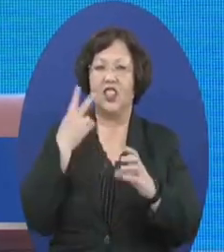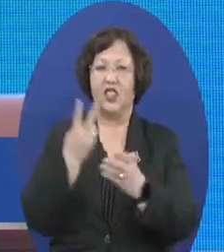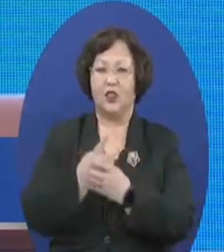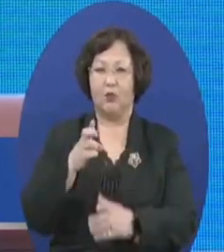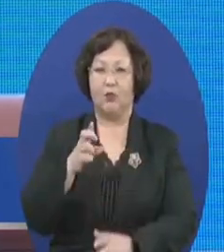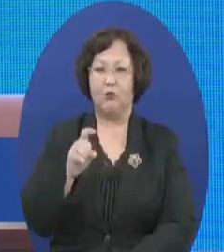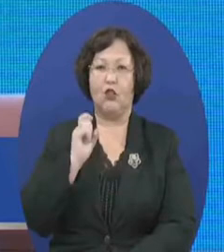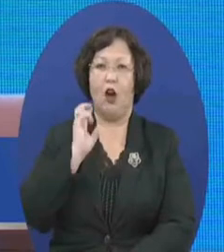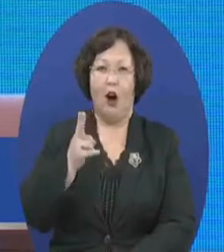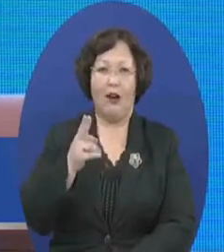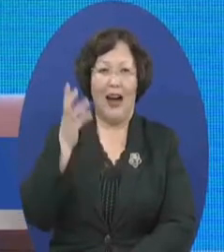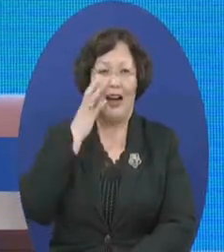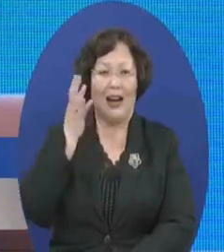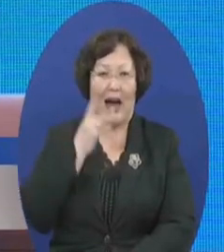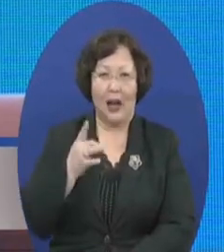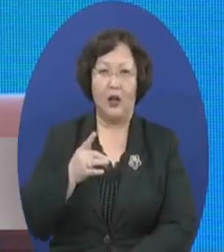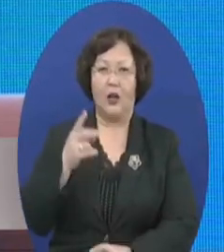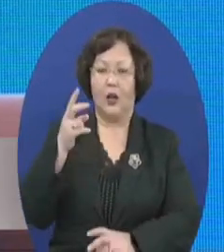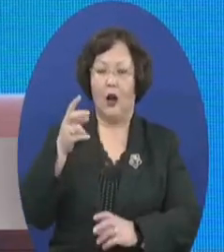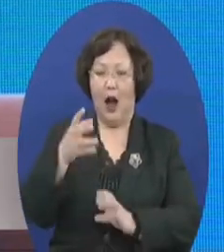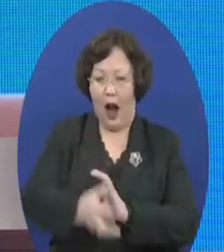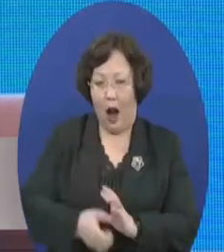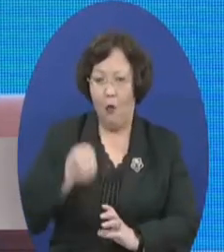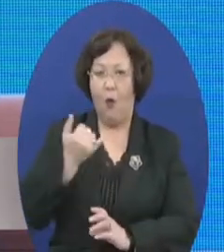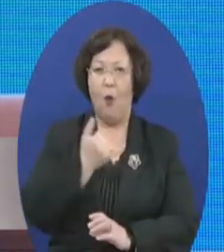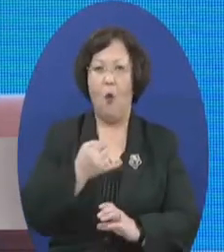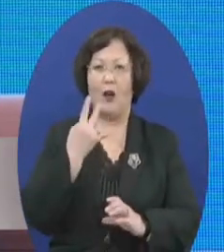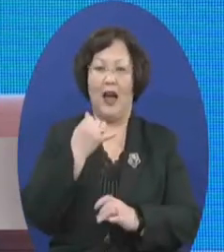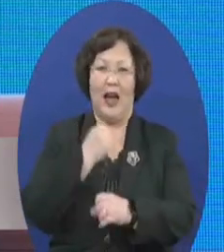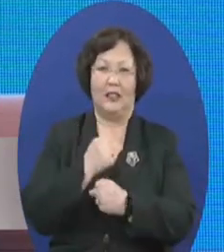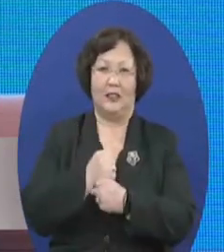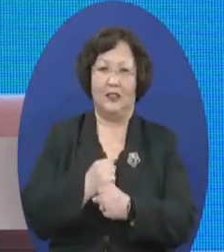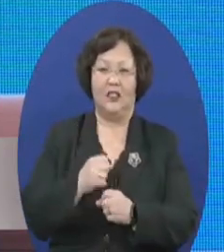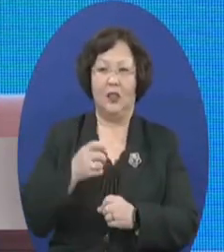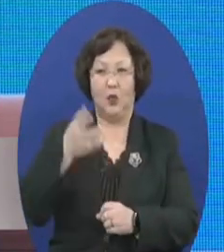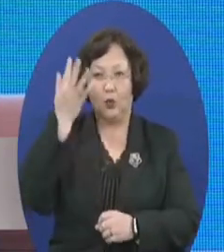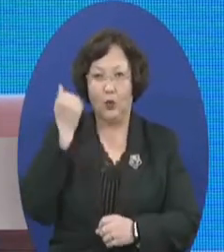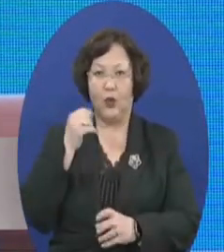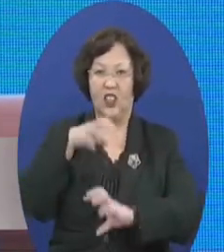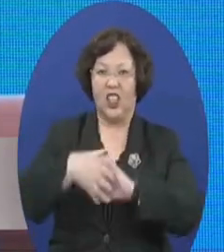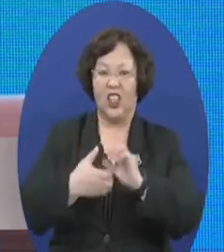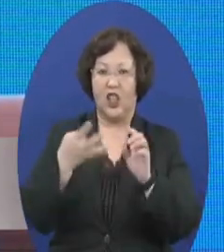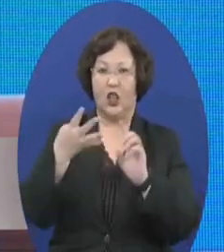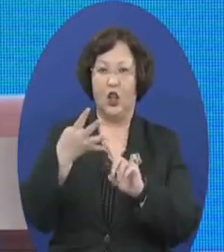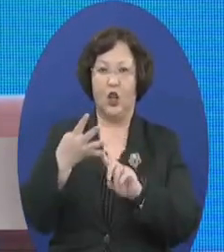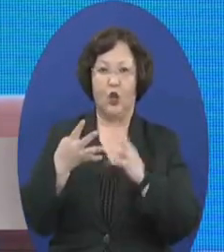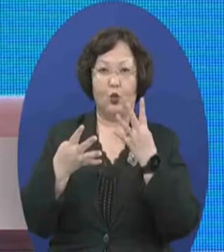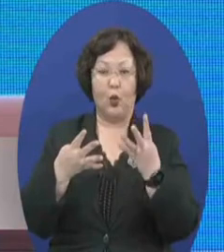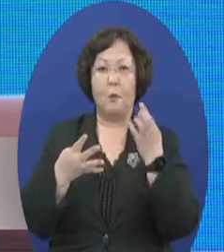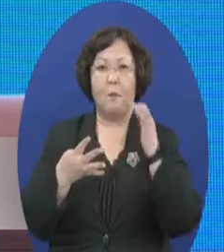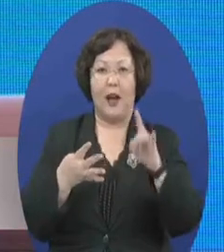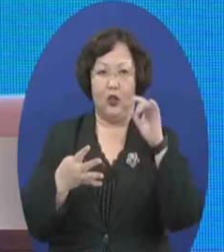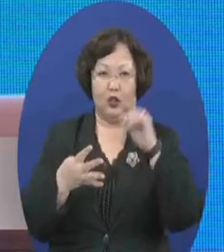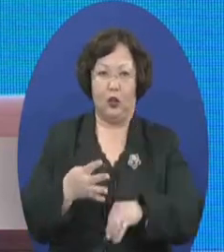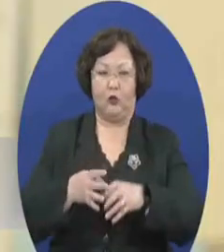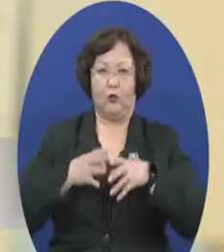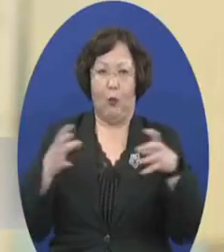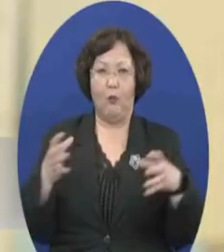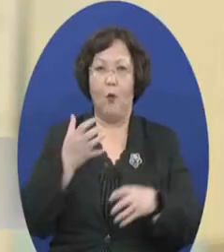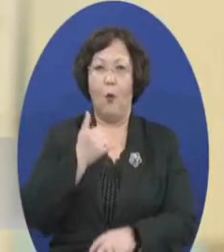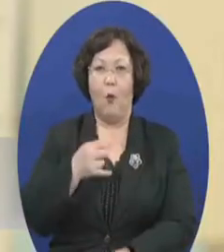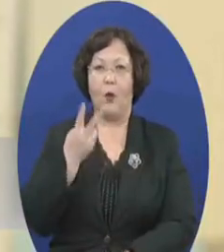юм. Ойрын ирээдүйд дэлхийд дөрөв тооцогдох томоохон хэмжээний гүний уурхай болохоор зэхэж байна.